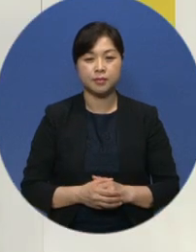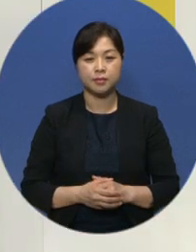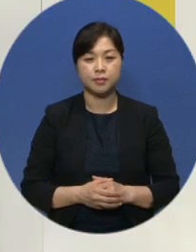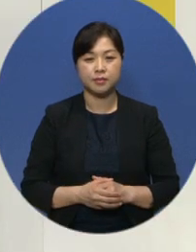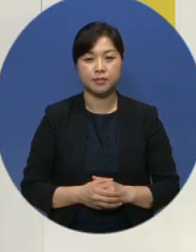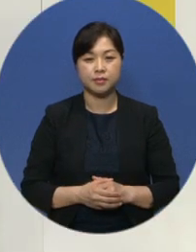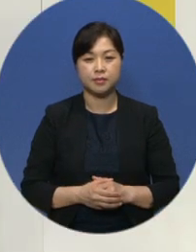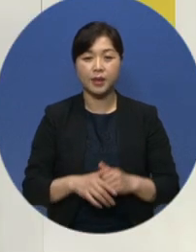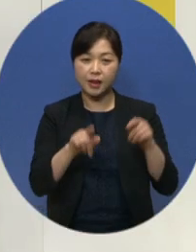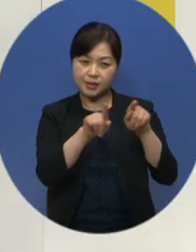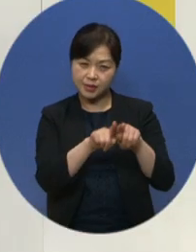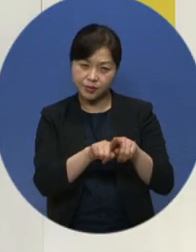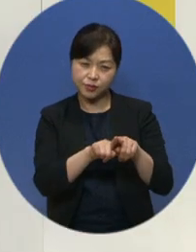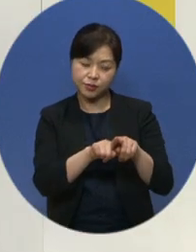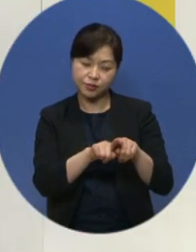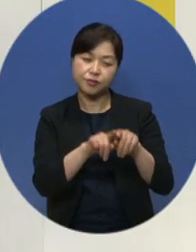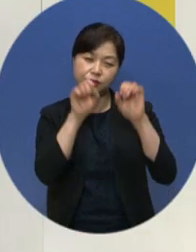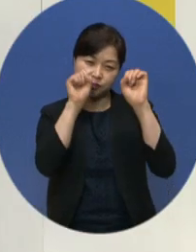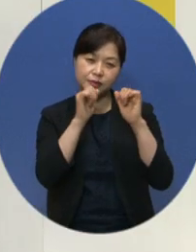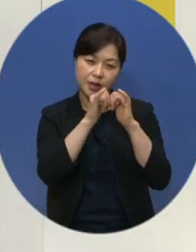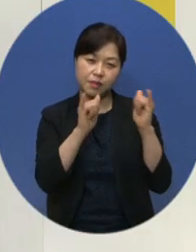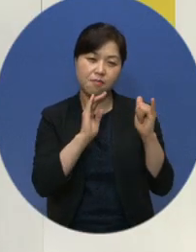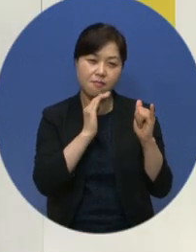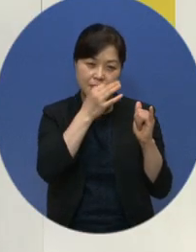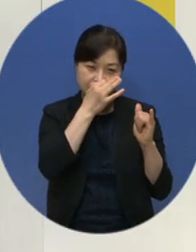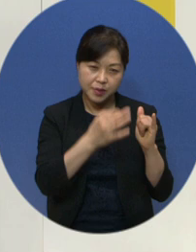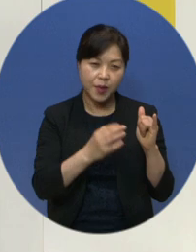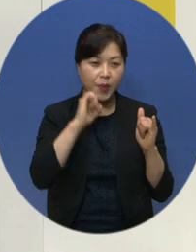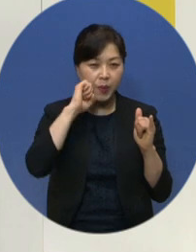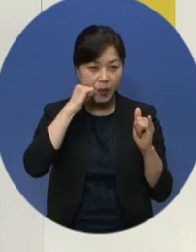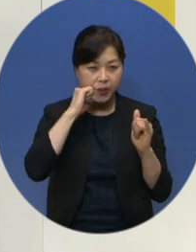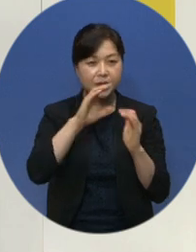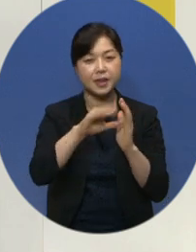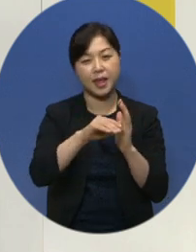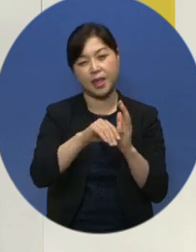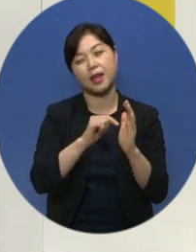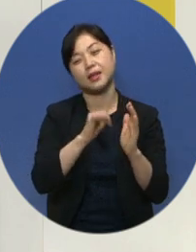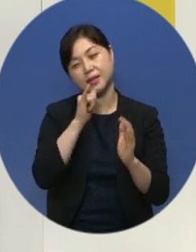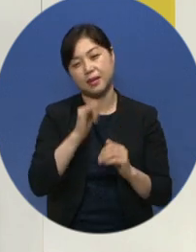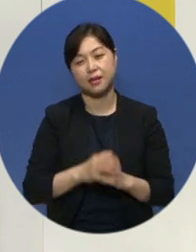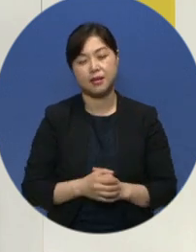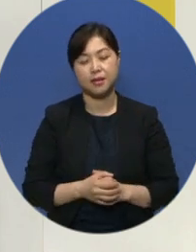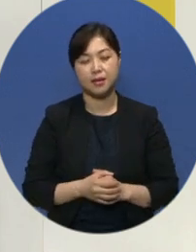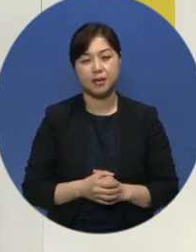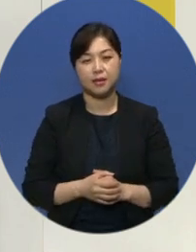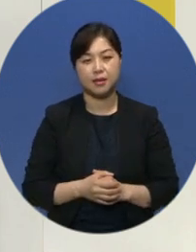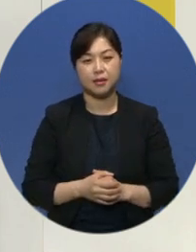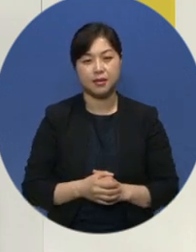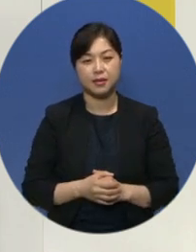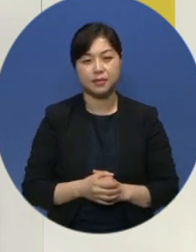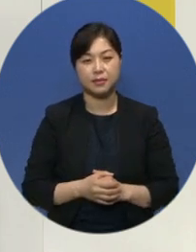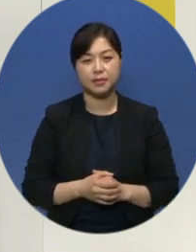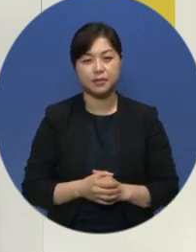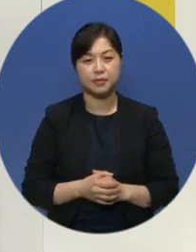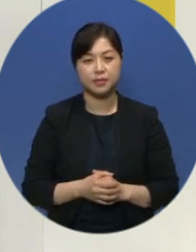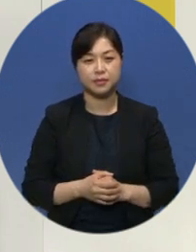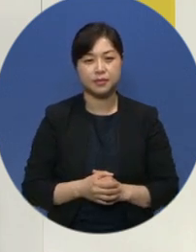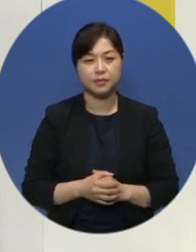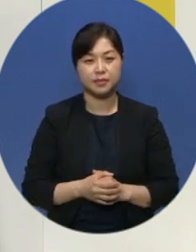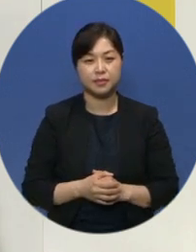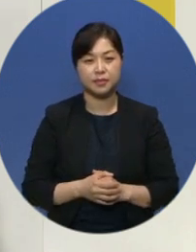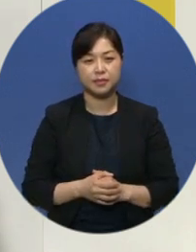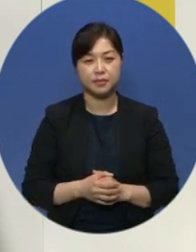그 우리 그 동료들이 너무 힘들고 어려운 때가 있었기 때문에 에 그런 제 그 역도